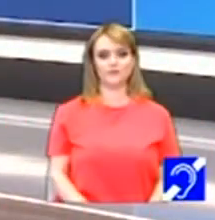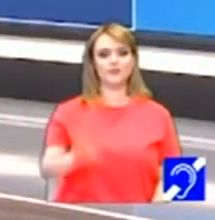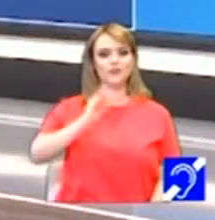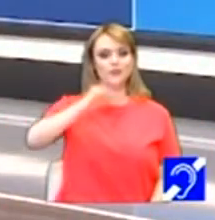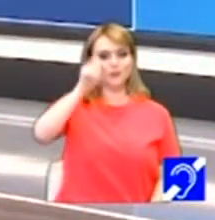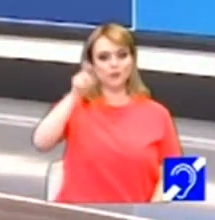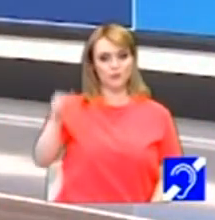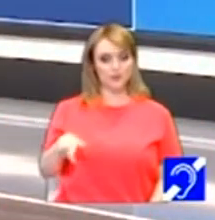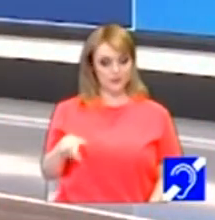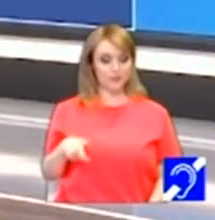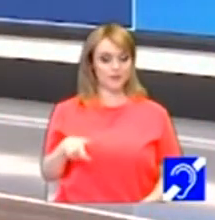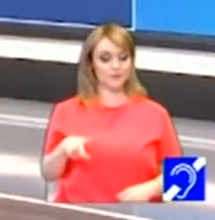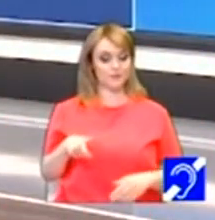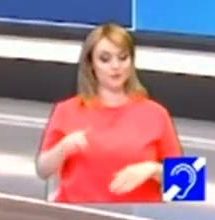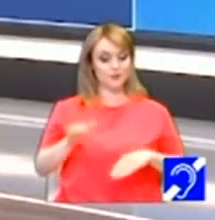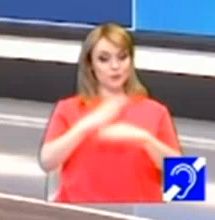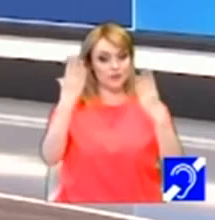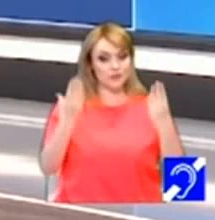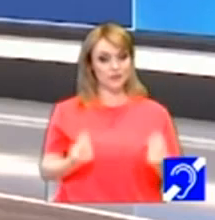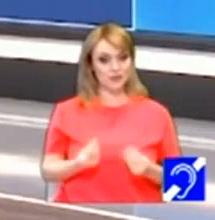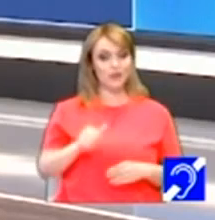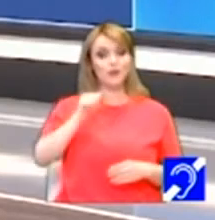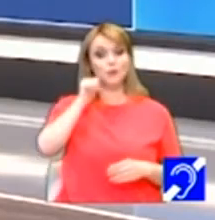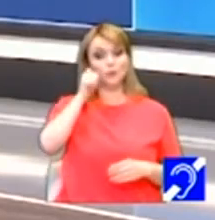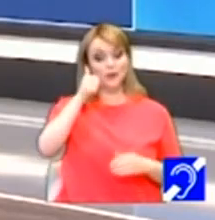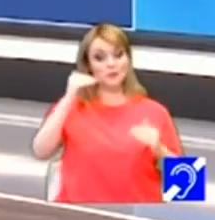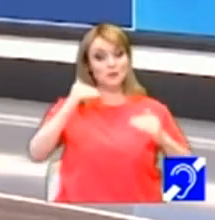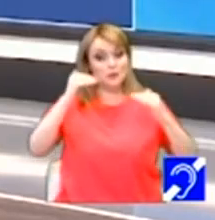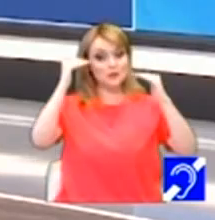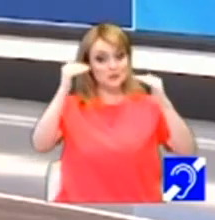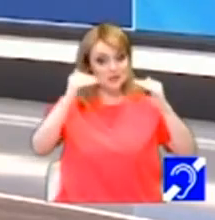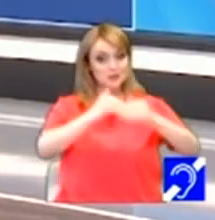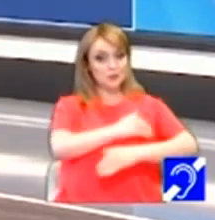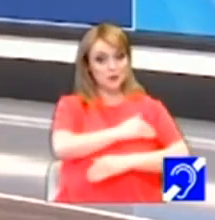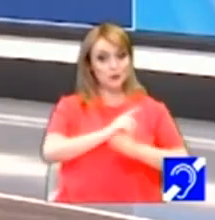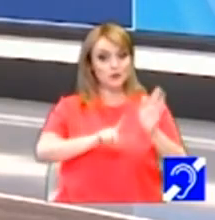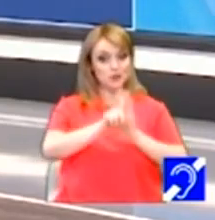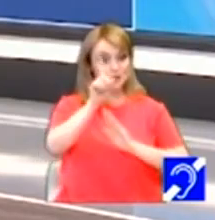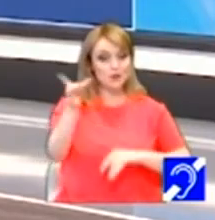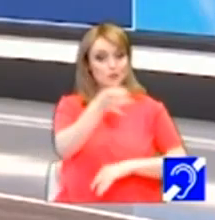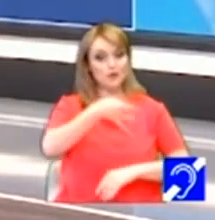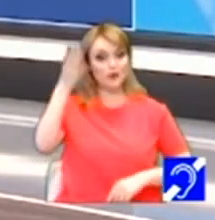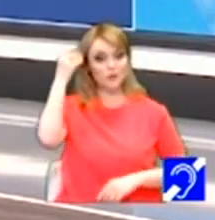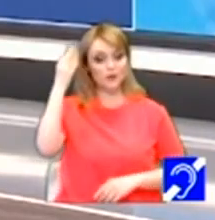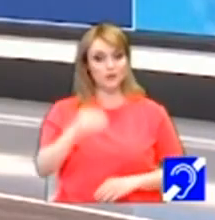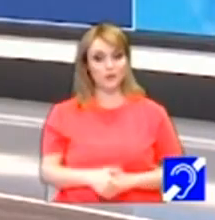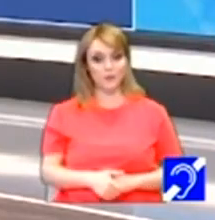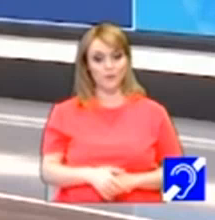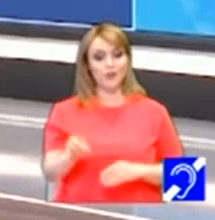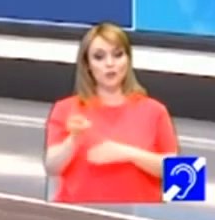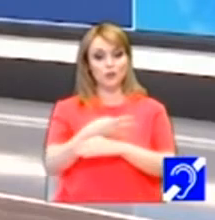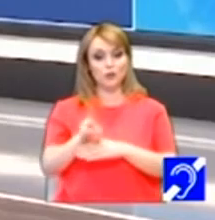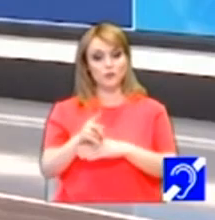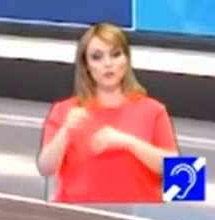Doamnelor, domnilor, bun găsit! Pentru mâine, meteorologii anunță valori generoase și doar câțiva nori sporadici în Republica Moldova. La noapte, minima va